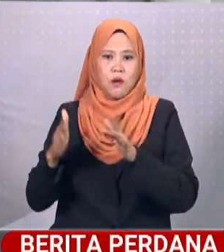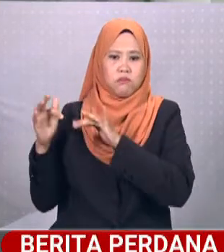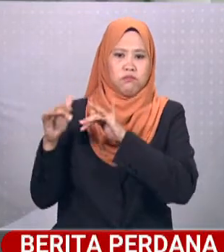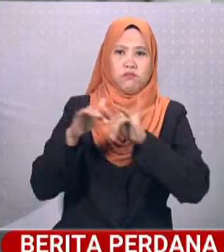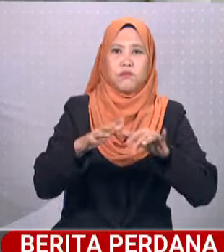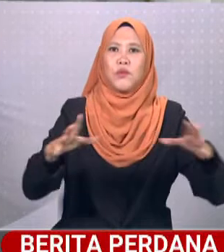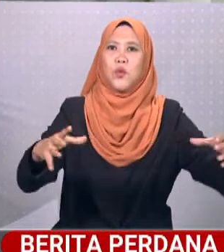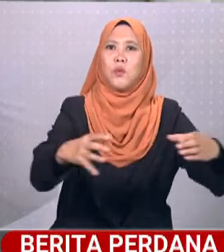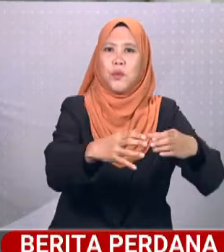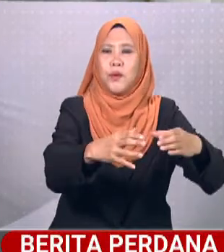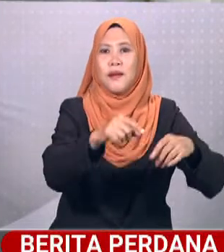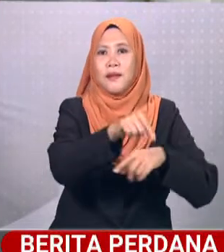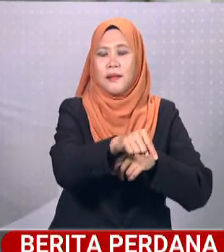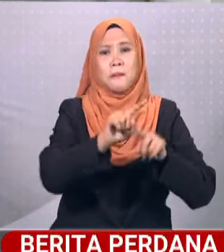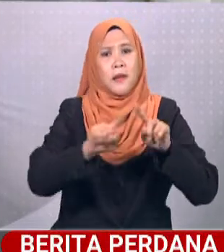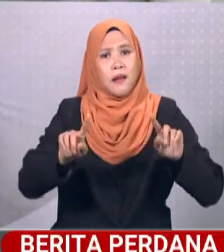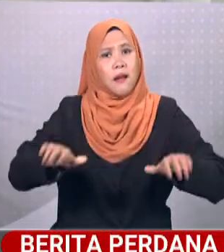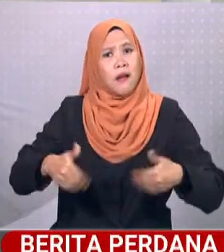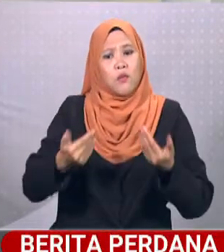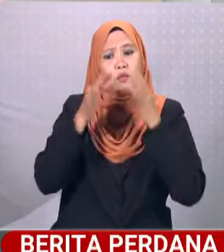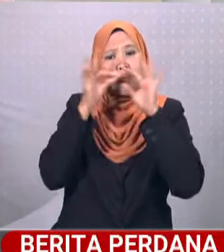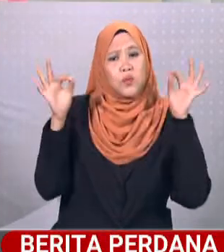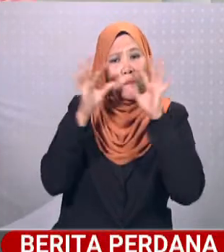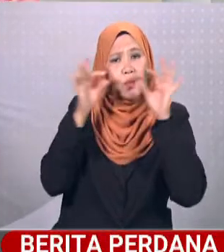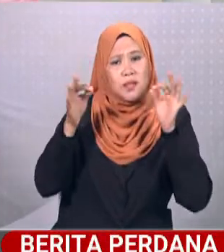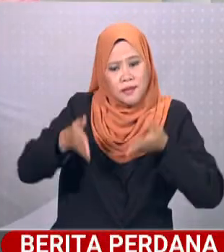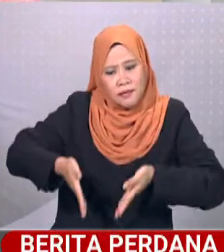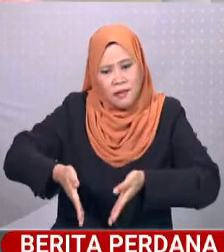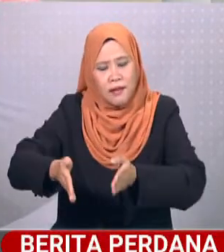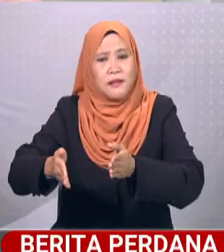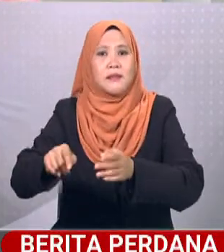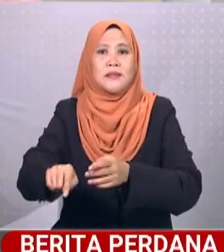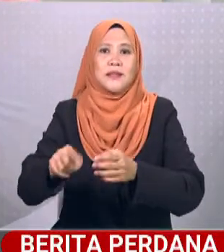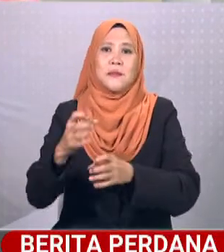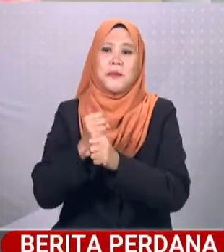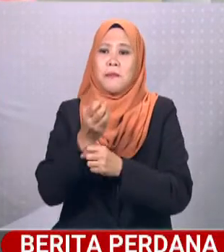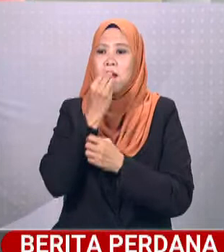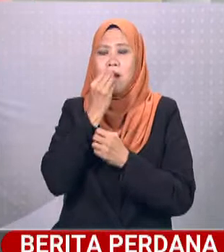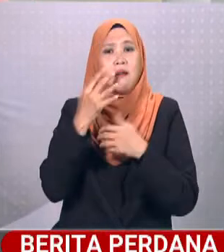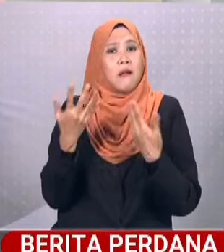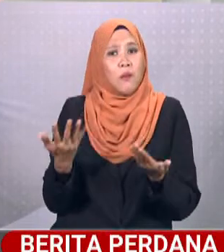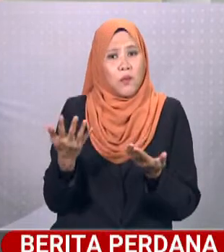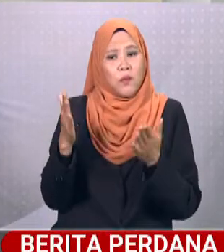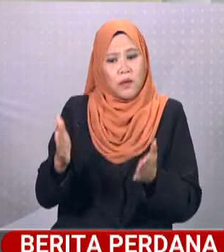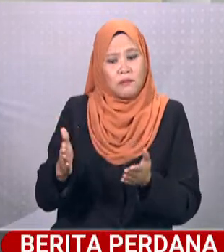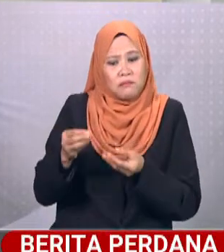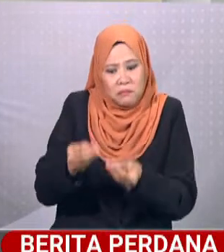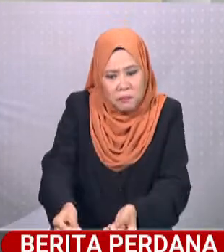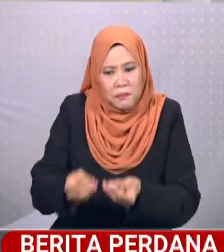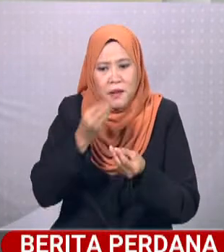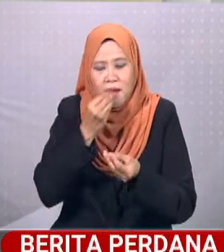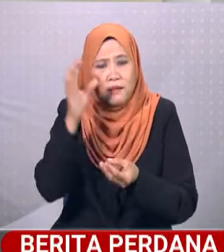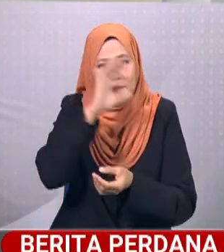berkumpul. Namun, apa pula nasib kucing jalanan yang selama ini mendapat sumber makanan daripada ihsan pelanggan atau